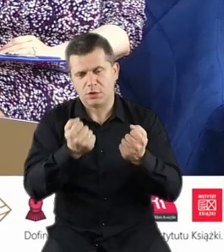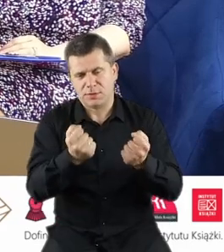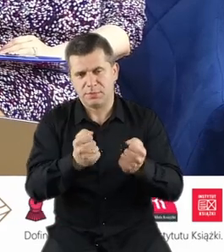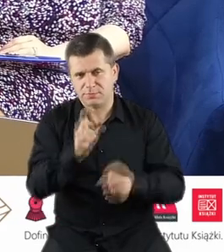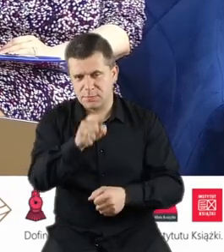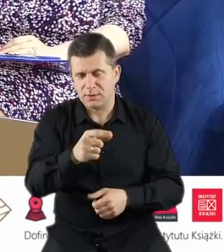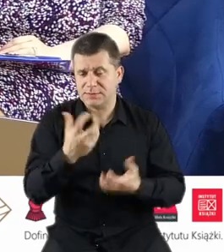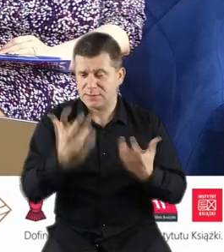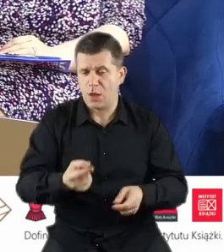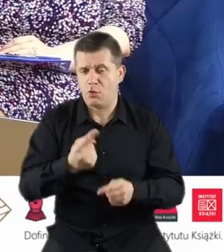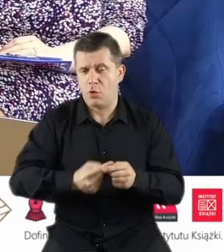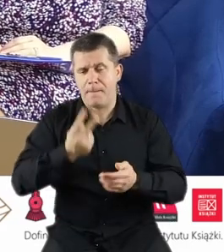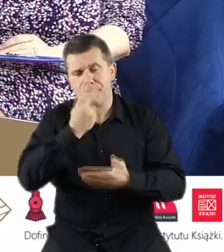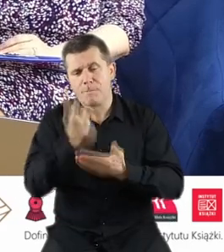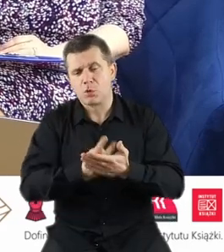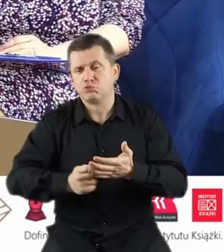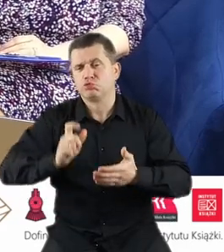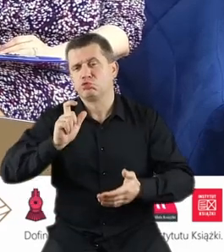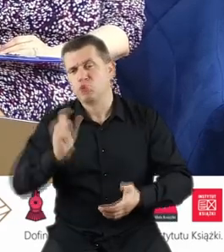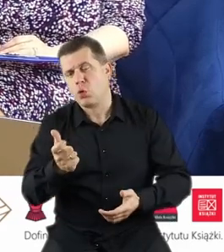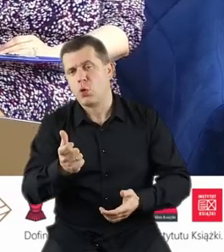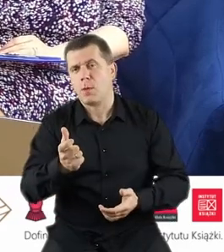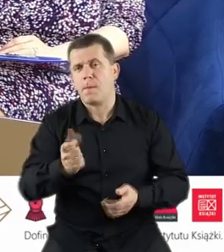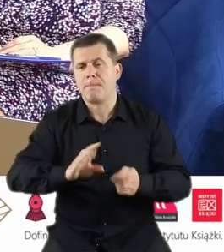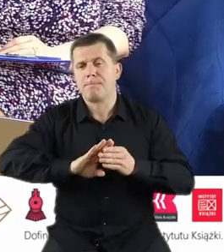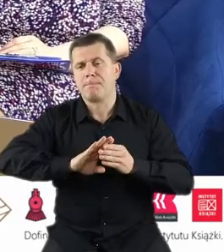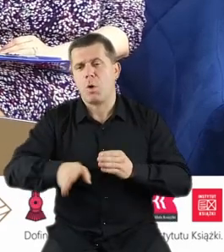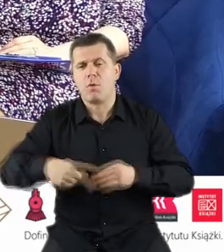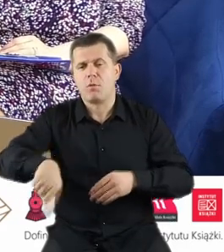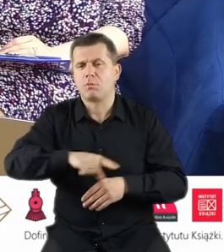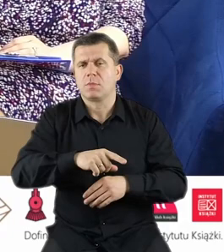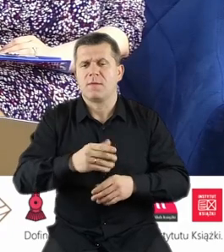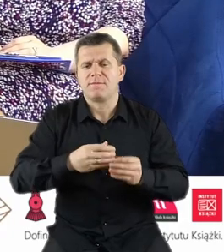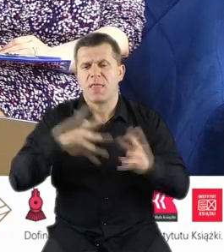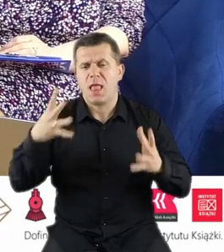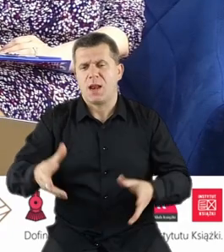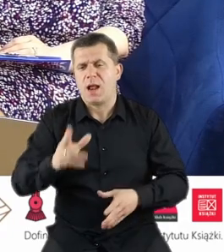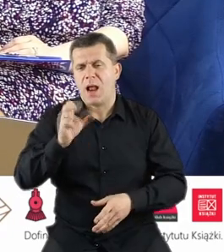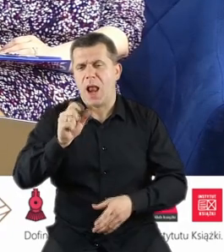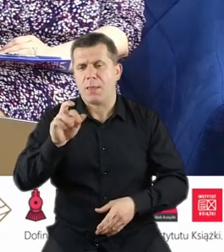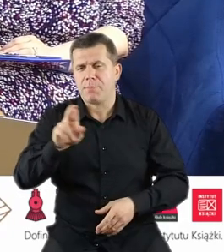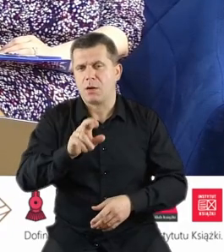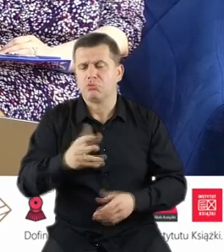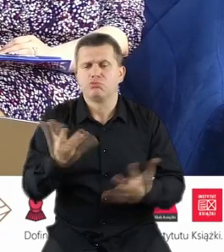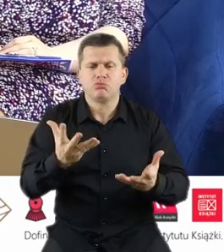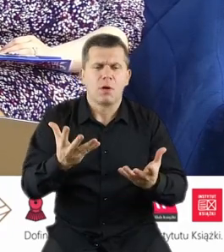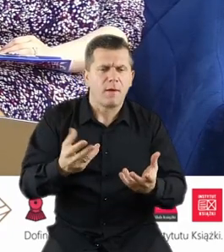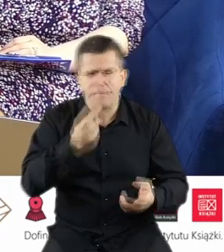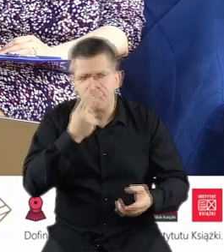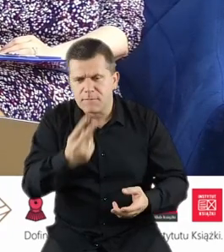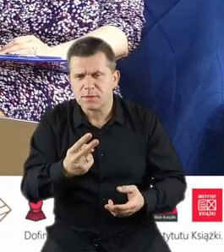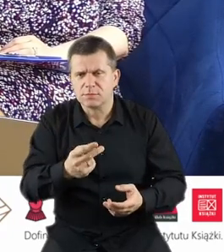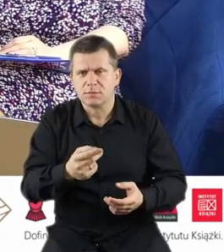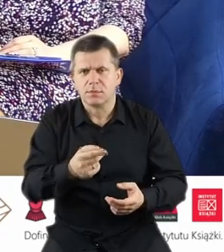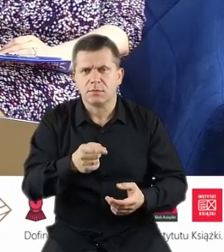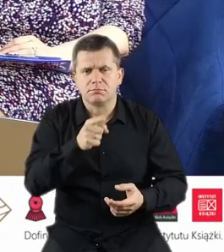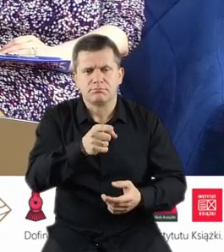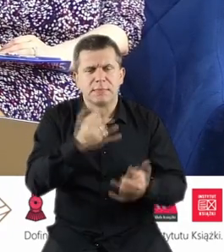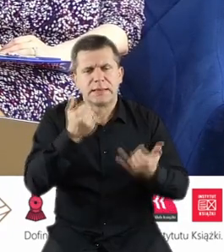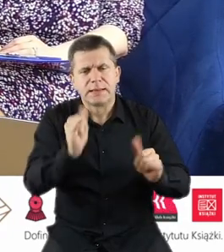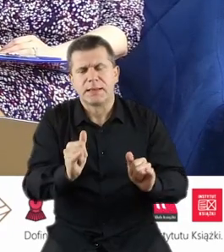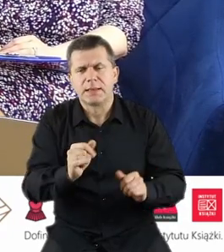Chciałam sobie poczytać coś, co tam po tym wielkim kalibrze. I gdziebym nie wchodziła, no to widziała mnie pana,